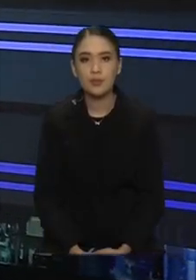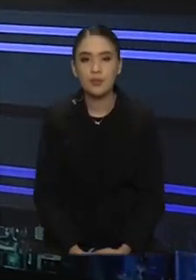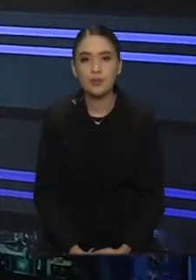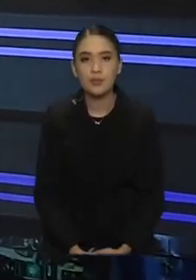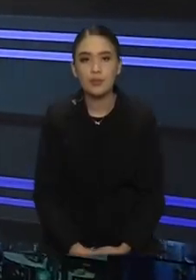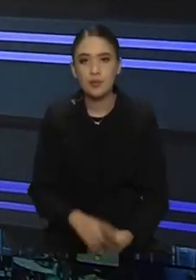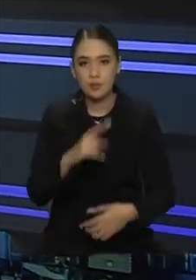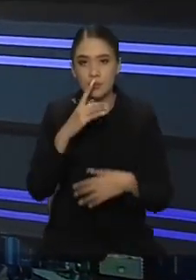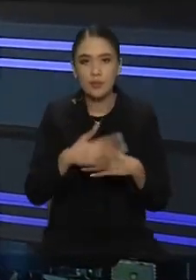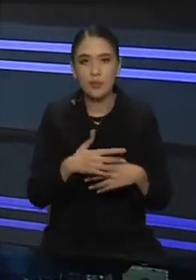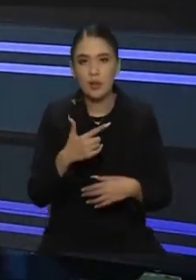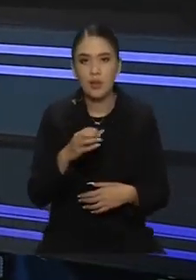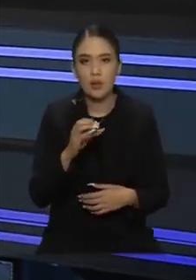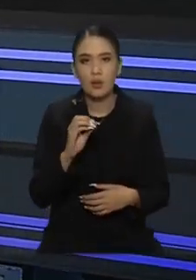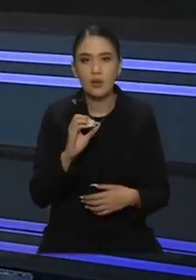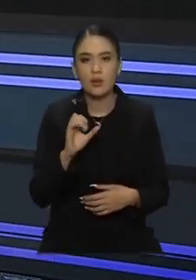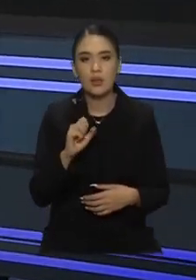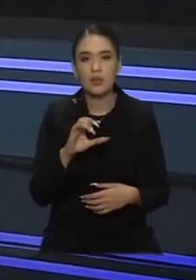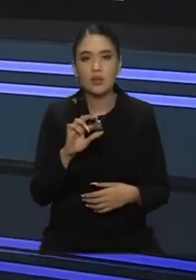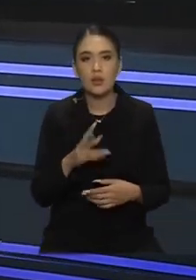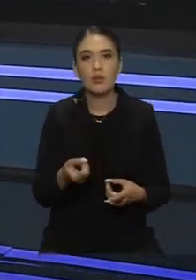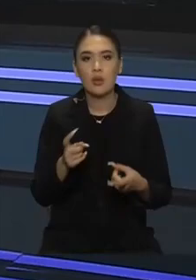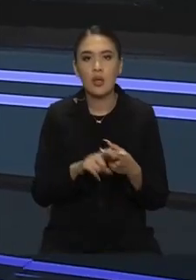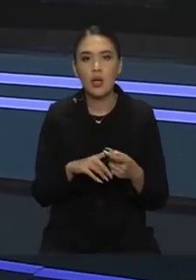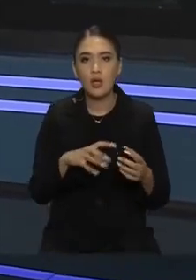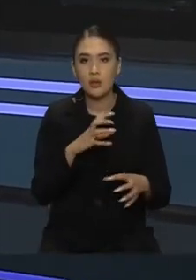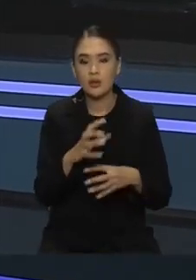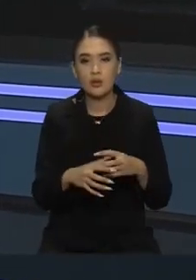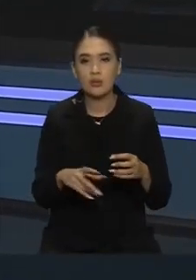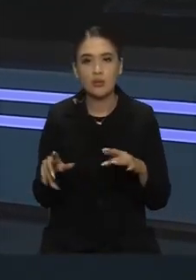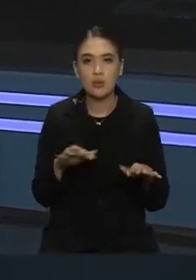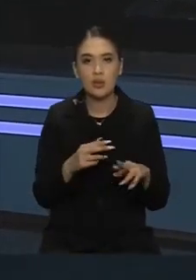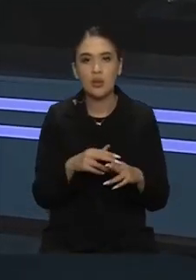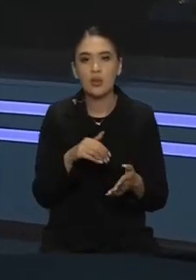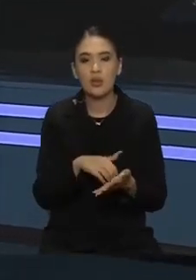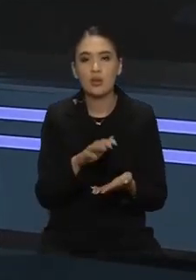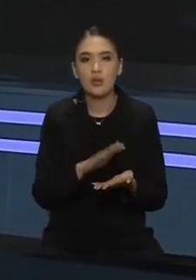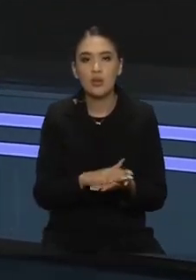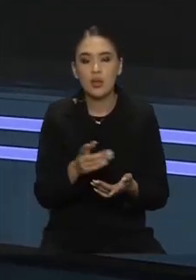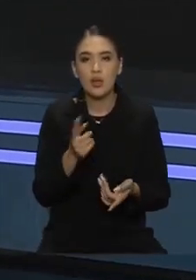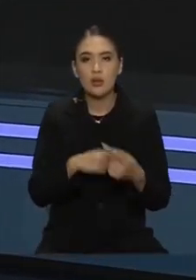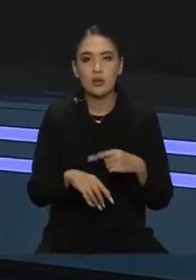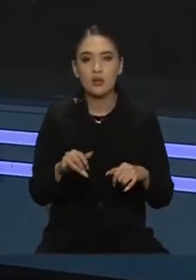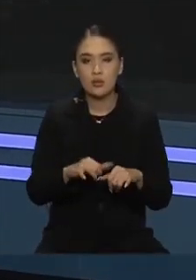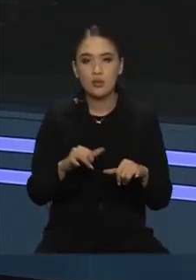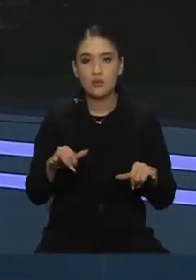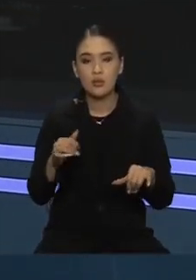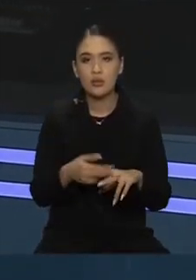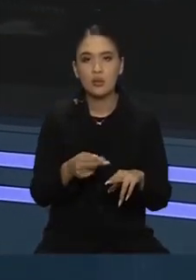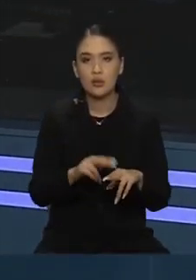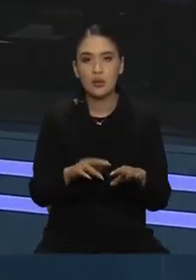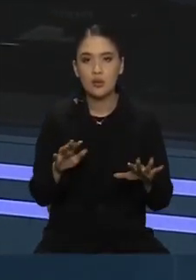Жаһандағы геосаяси ахуалға байланысты әлем елдері су жолымен тауар тасымалдауды қайта жаңғырта бастады. Бұл